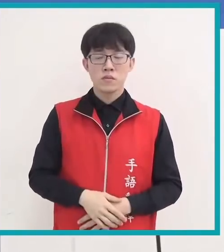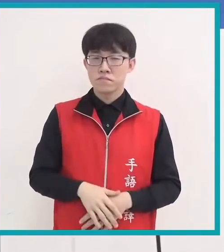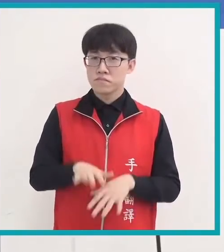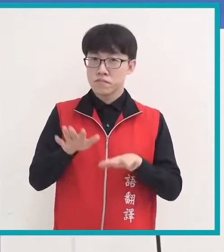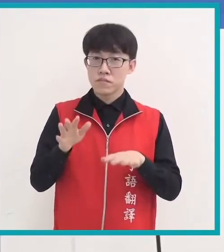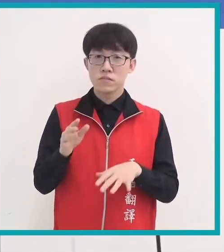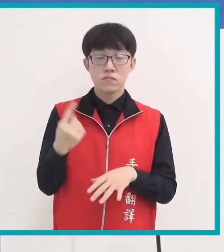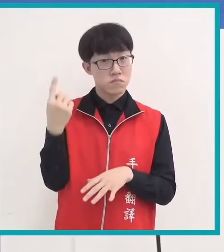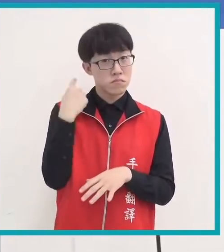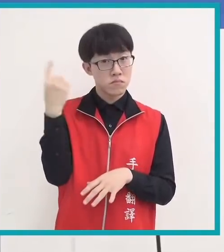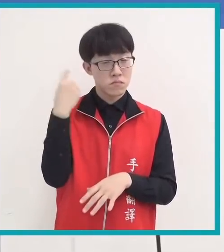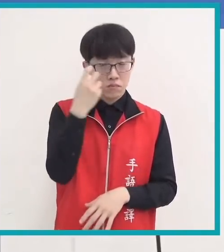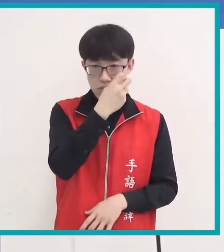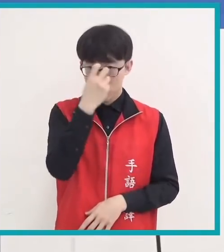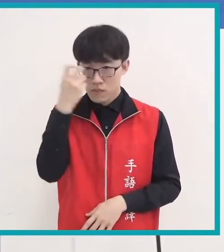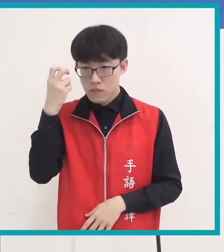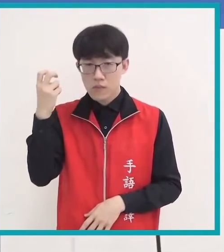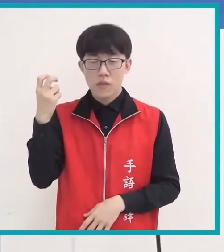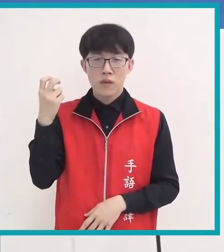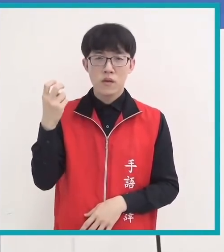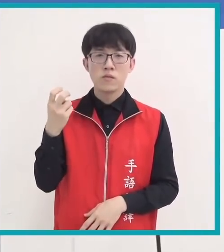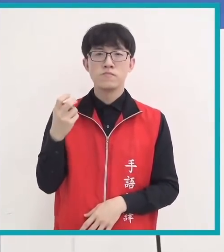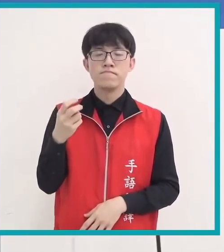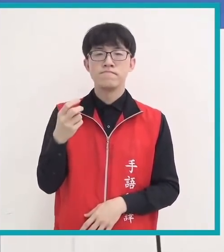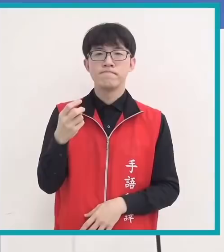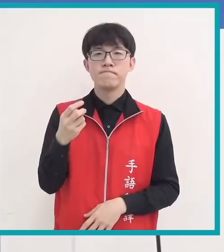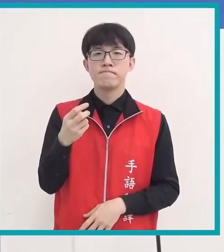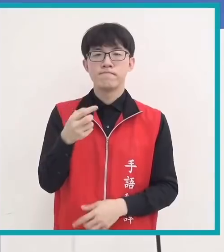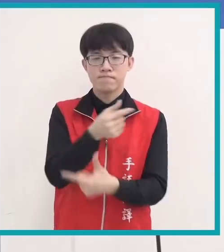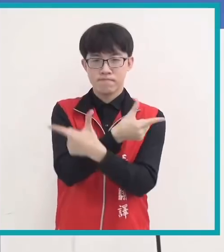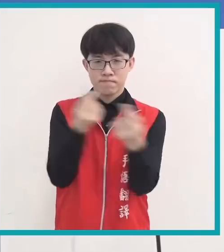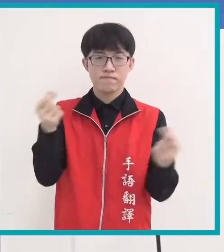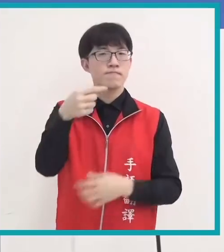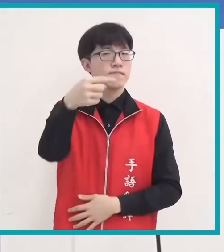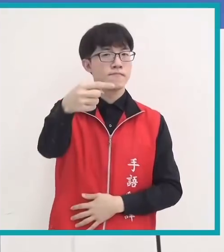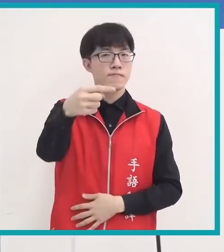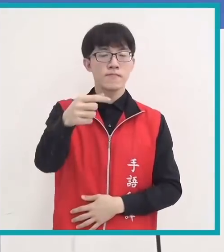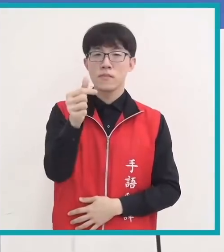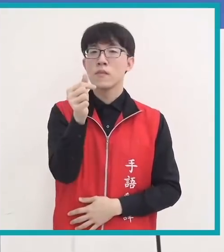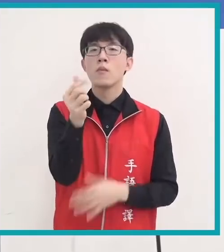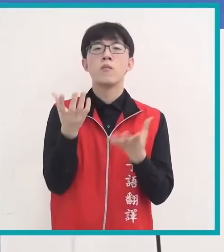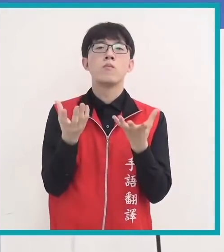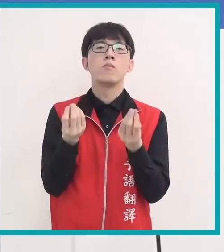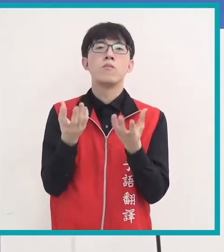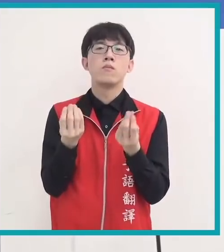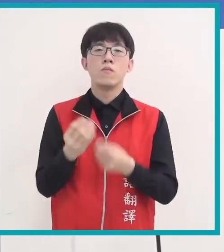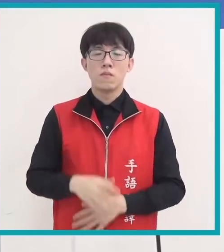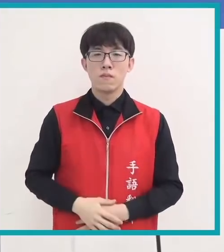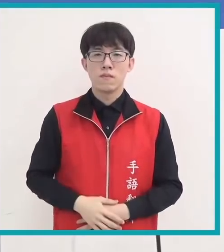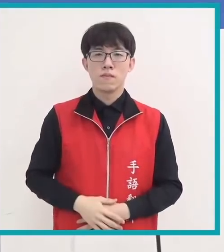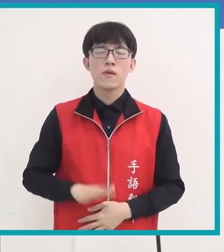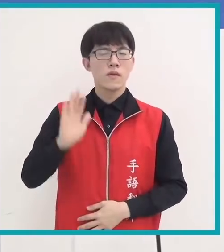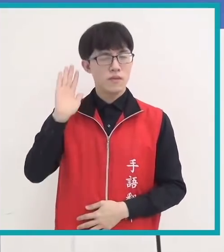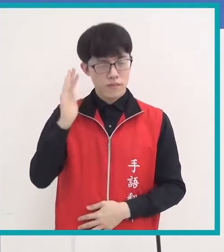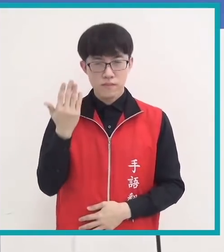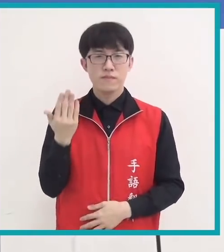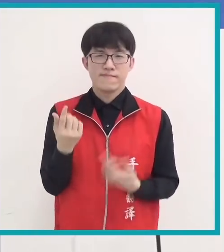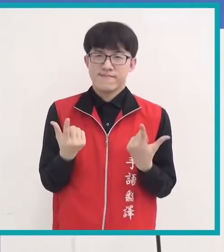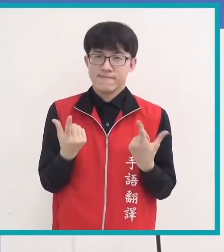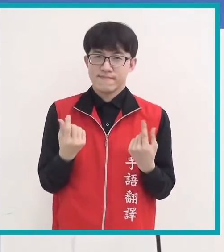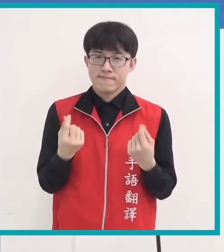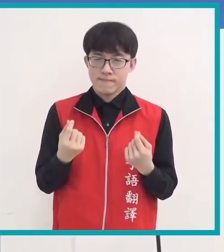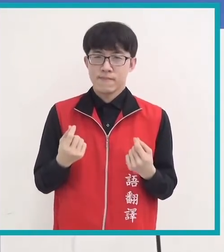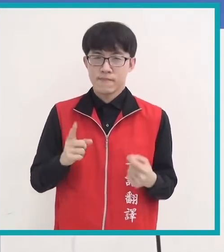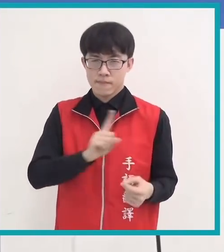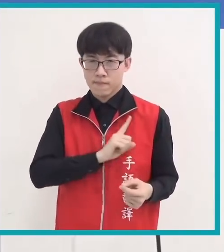检出这个阳性的确诊个案，但这段时间仍然要进行高度的健